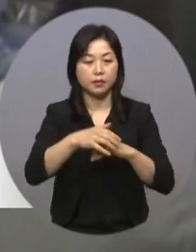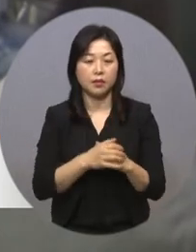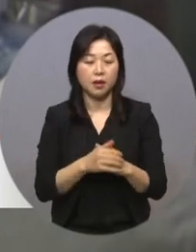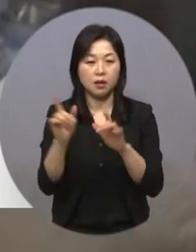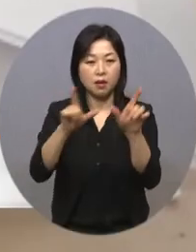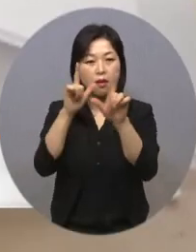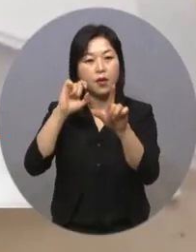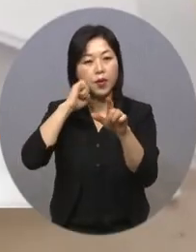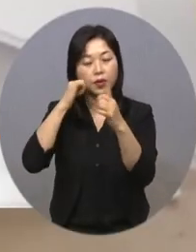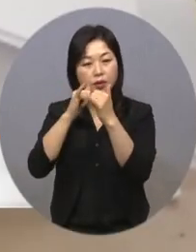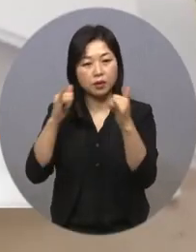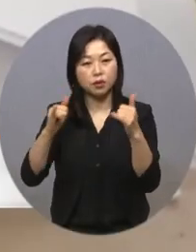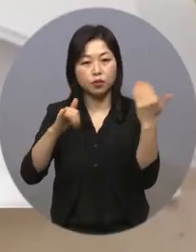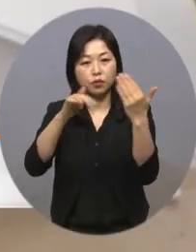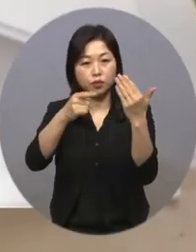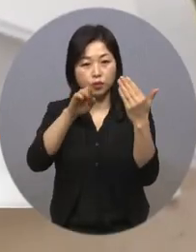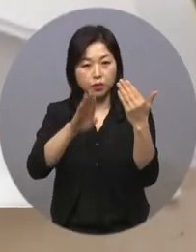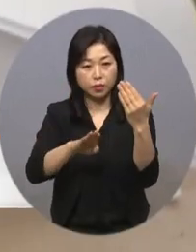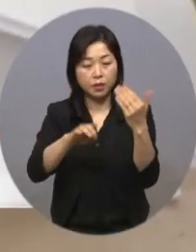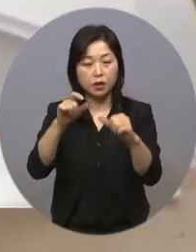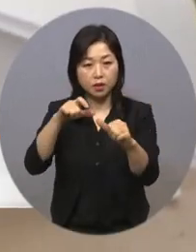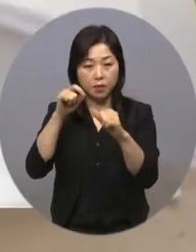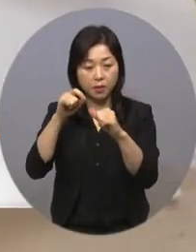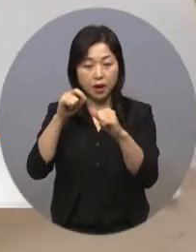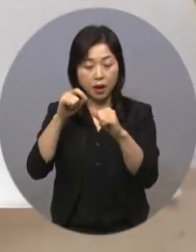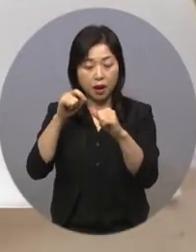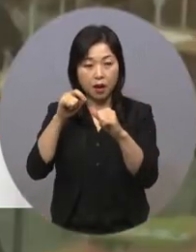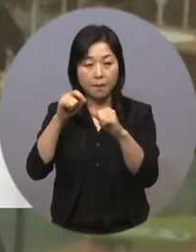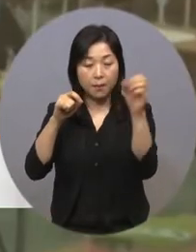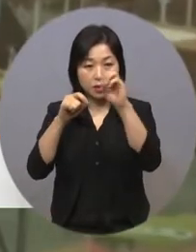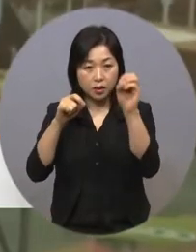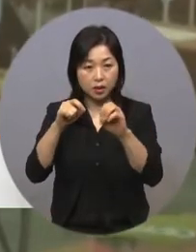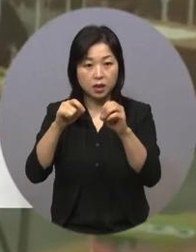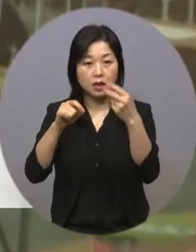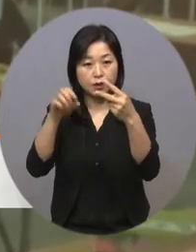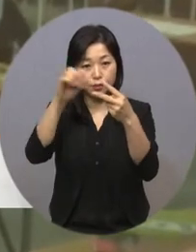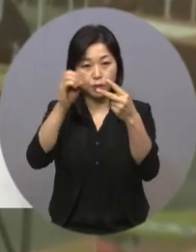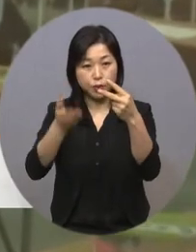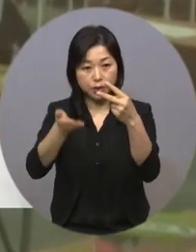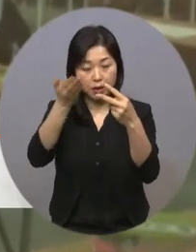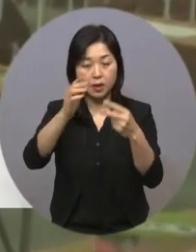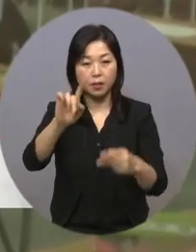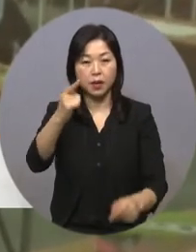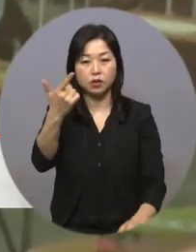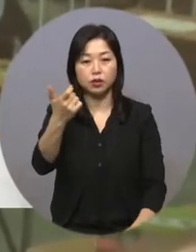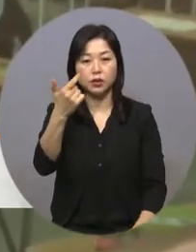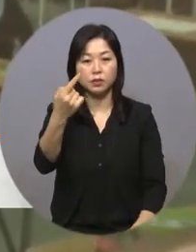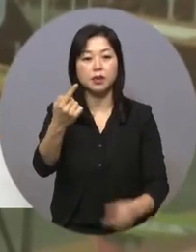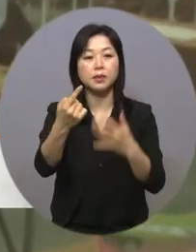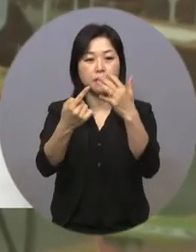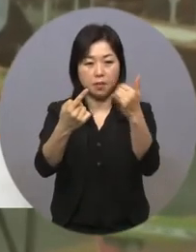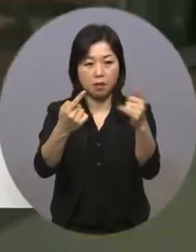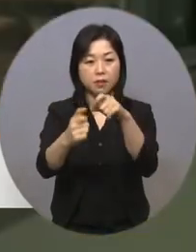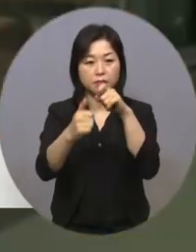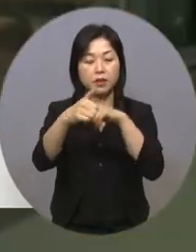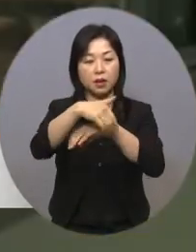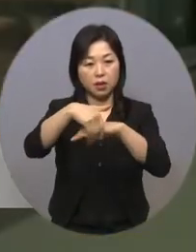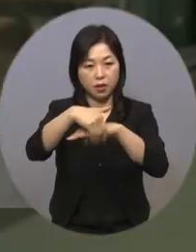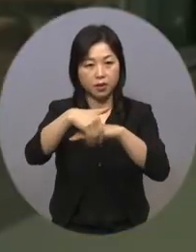도구 급 선 바빌론의 법정 의무 비율인 2% 를 초과한 161 명을 선발할 계획입니다